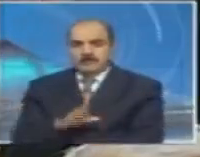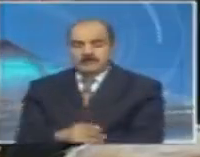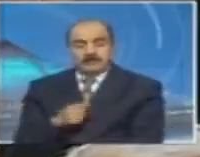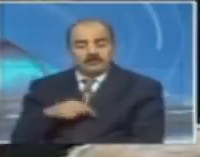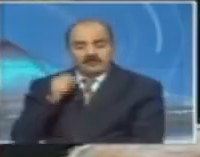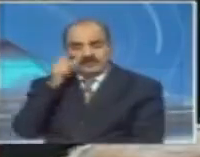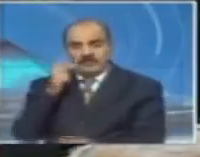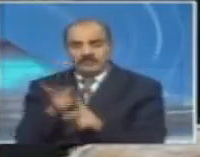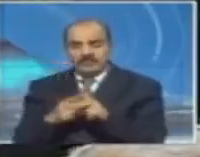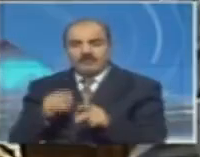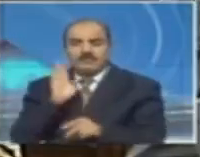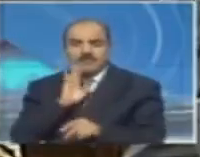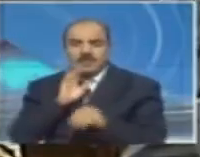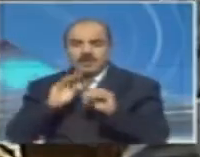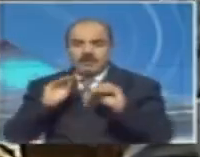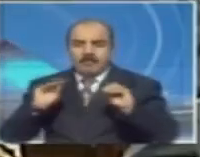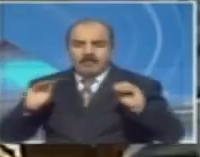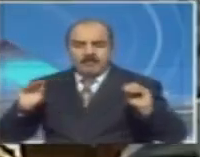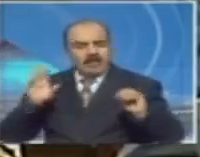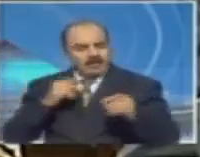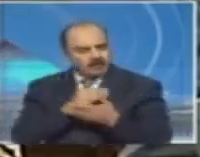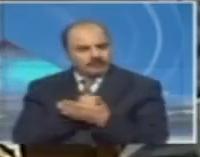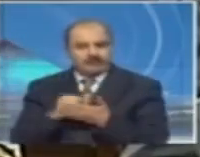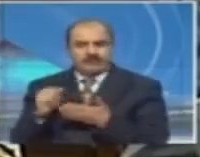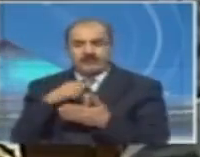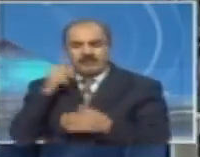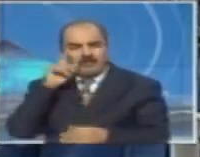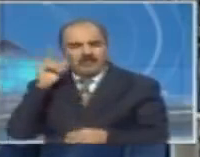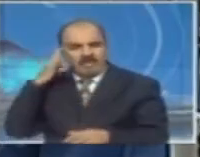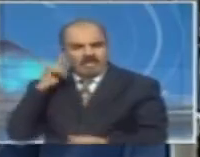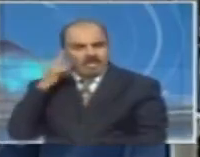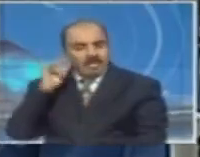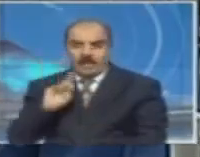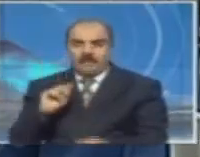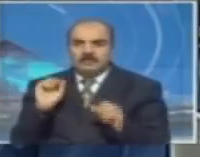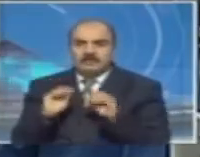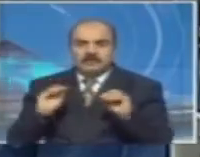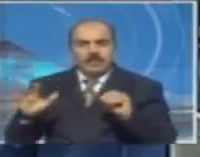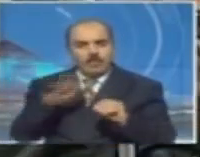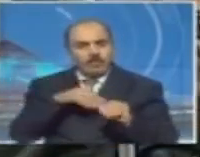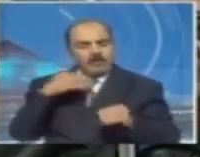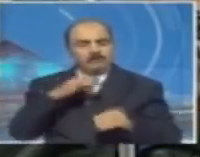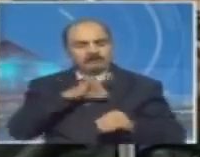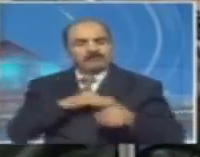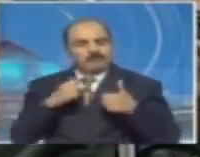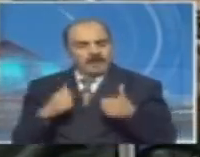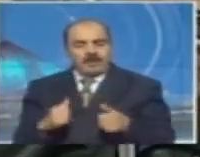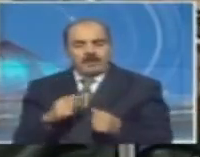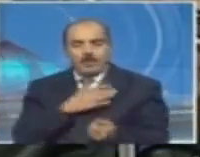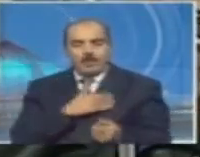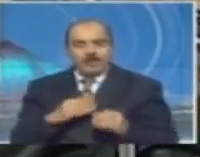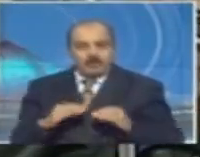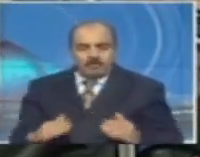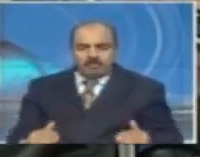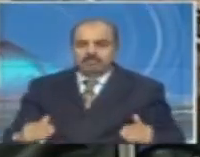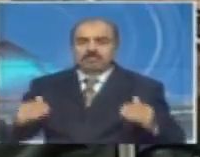نشر الوعي باهميه التحول الرقمي والقضاء على الاميه الرقميه وتوفير عوائد اقتصاديه تمكن قطاعات الدوله من تقديم